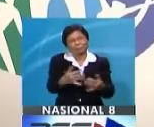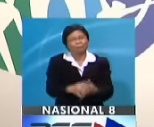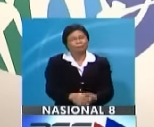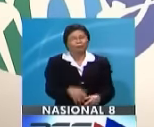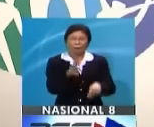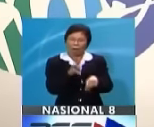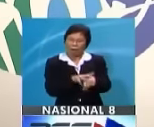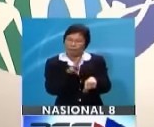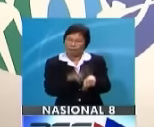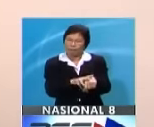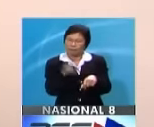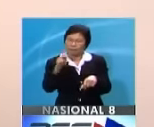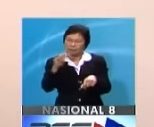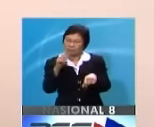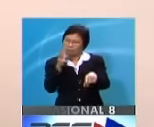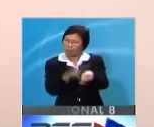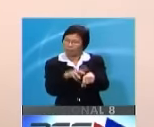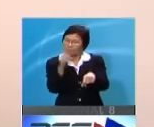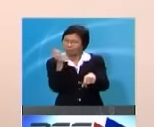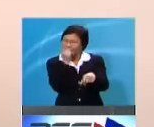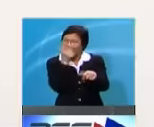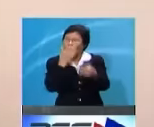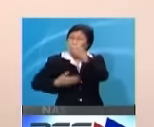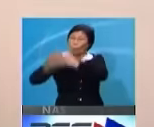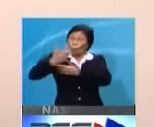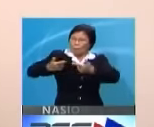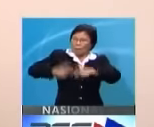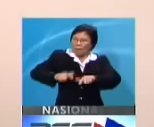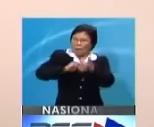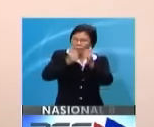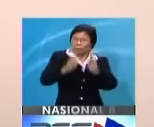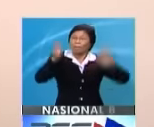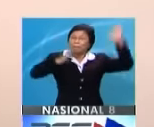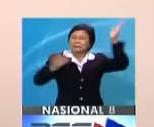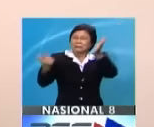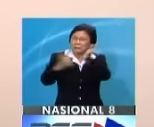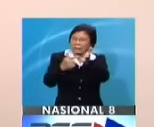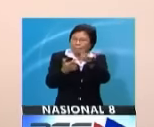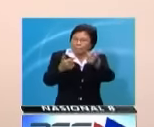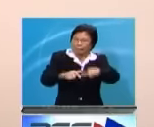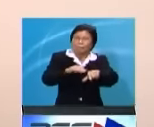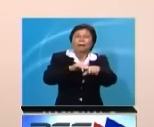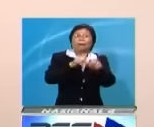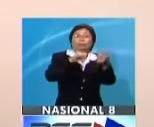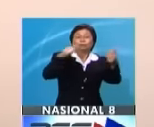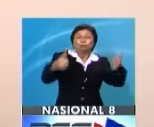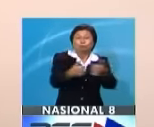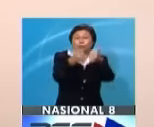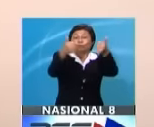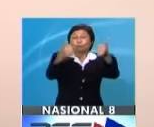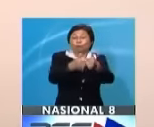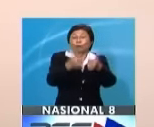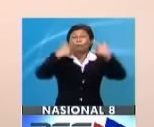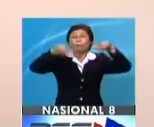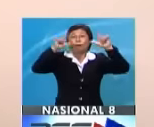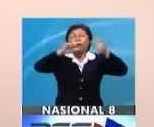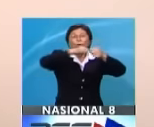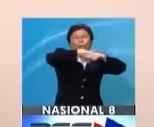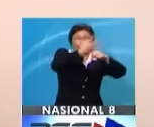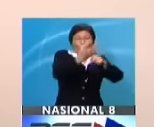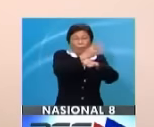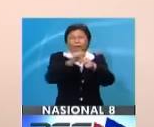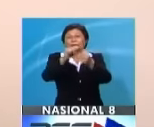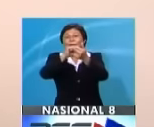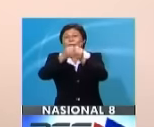Amaran itu disuarakan Khairi yang tidak mahu insiden lalu yang melibatkan atlet negara berulang. Pada dua temasya sukan berprestij, Sukan Commonwealth dan